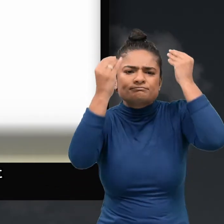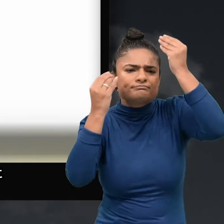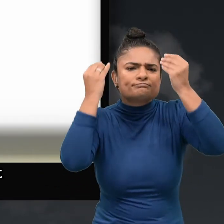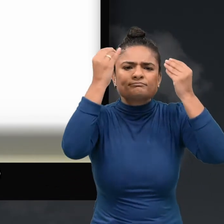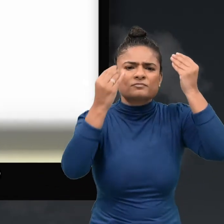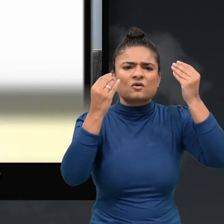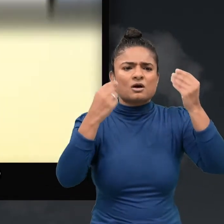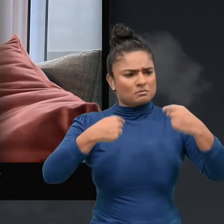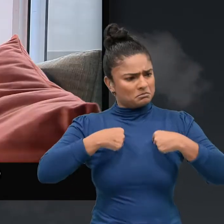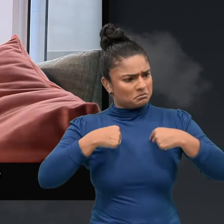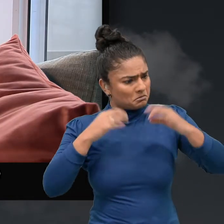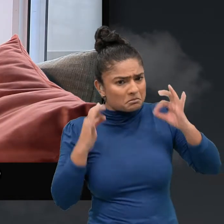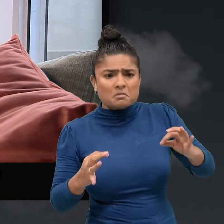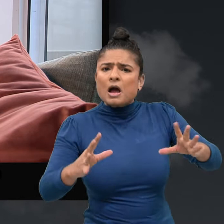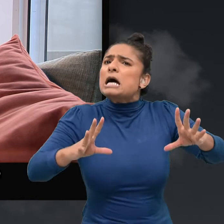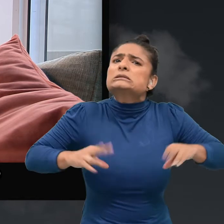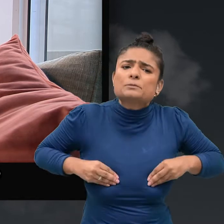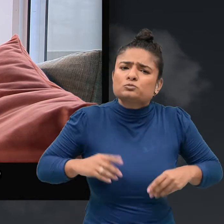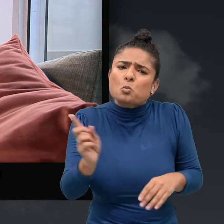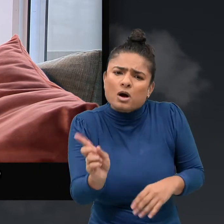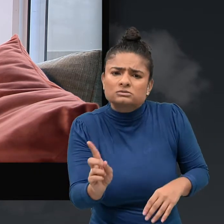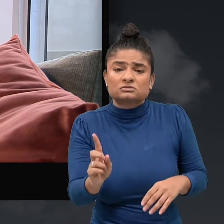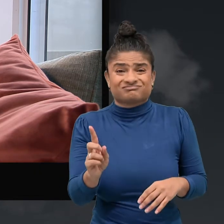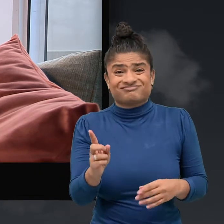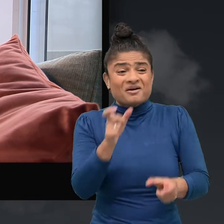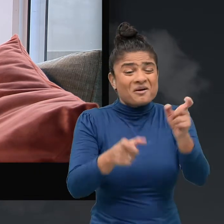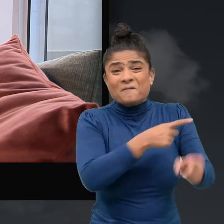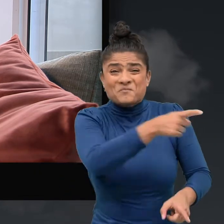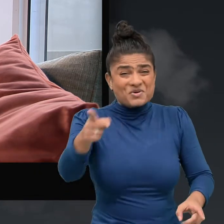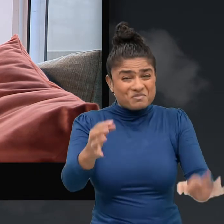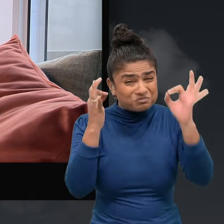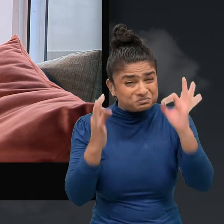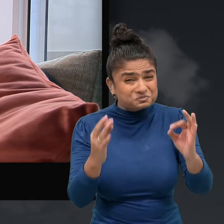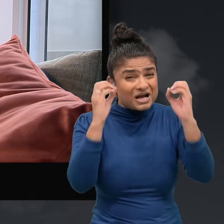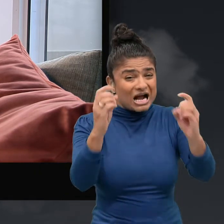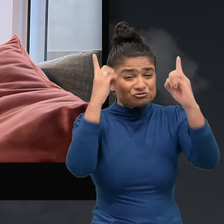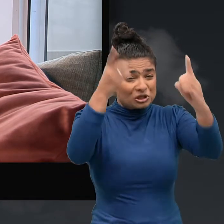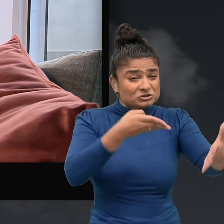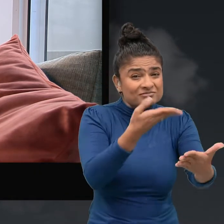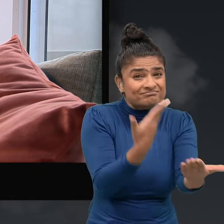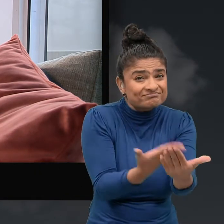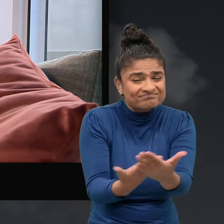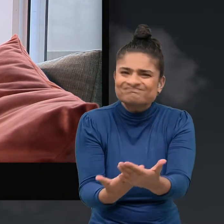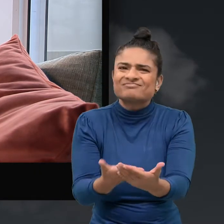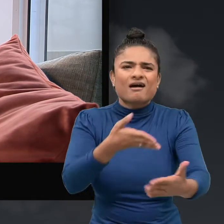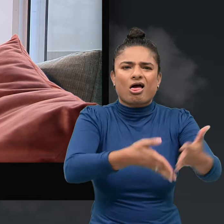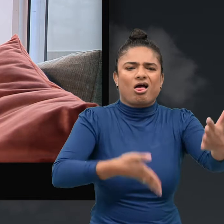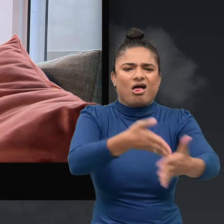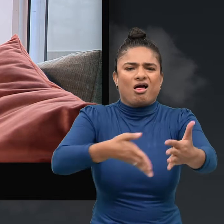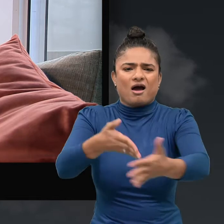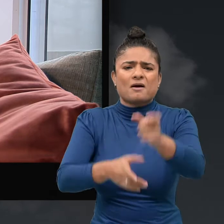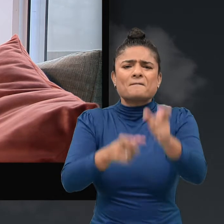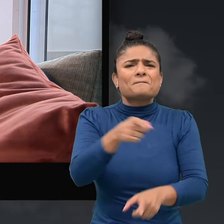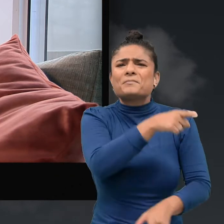skoonheid is en wat aanvaarbaar is. En ongelukkig omdat mense nie genoeg opvoeding het nie, kan hulle nie